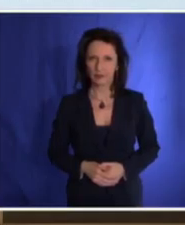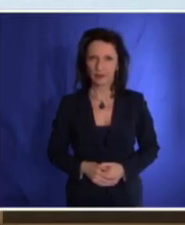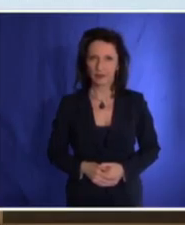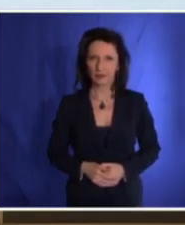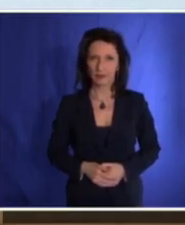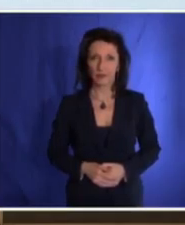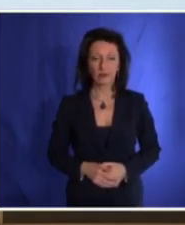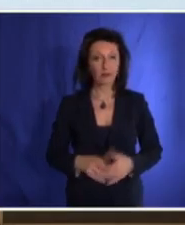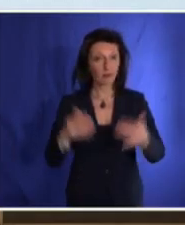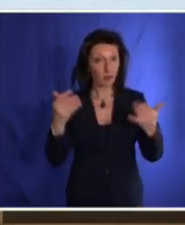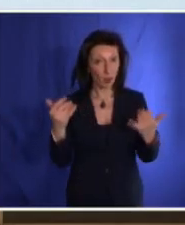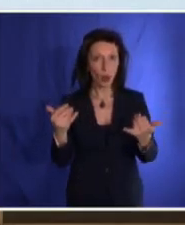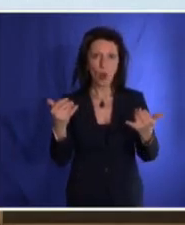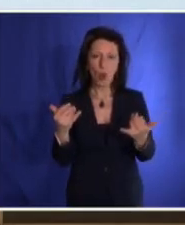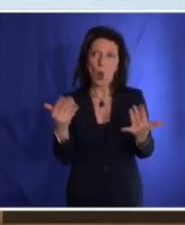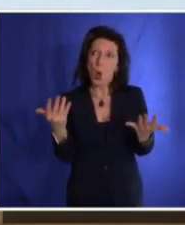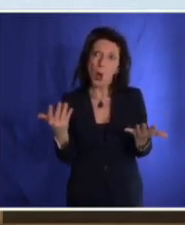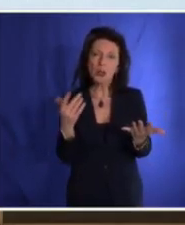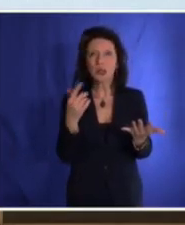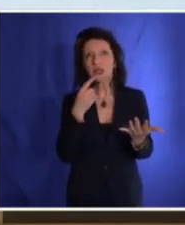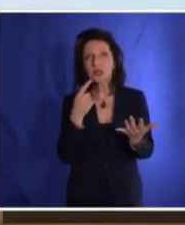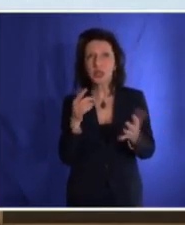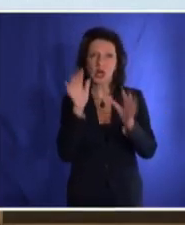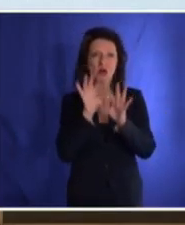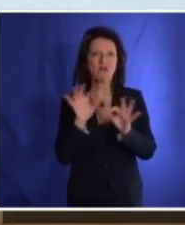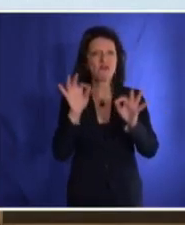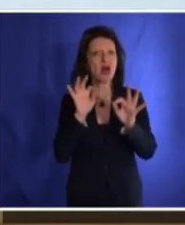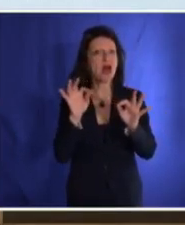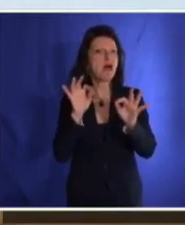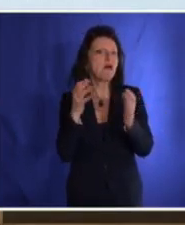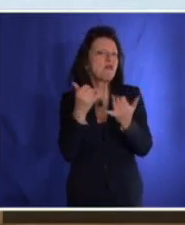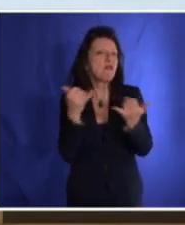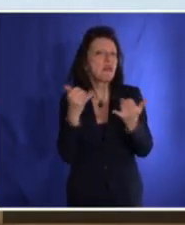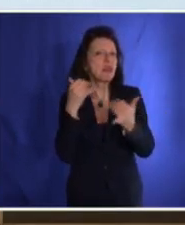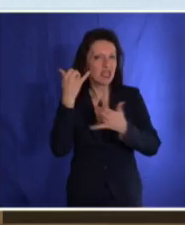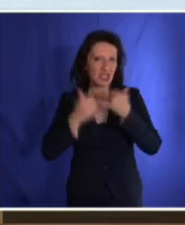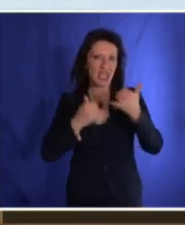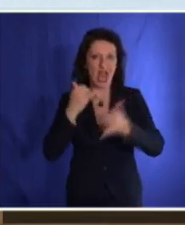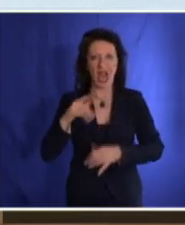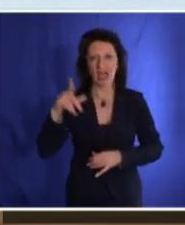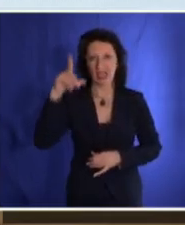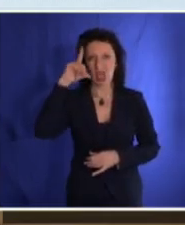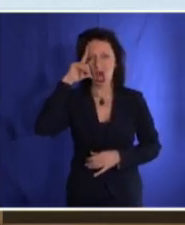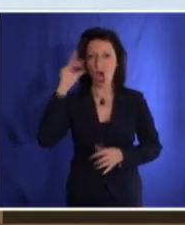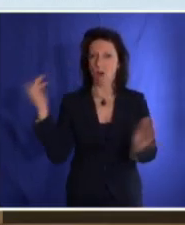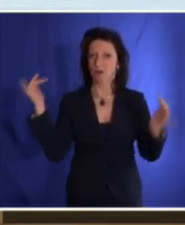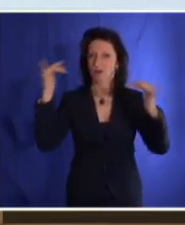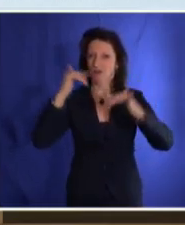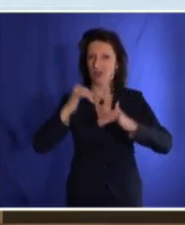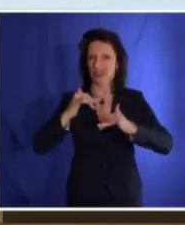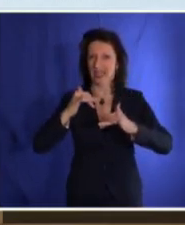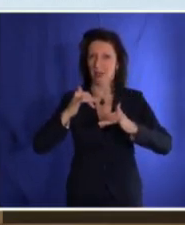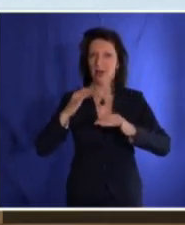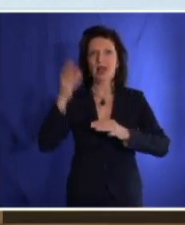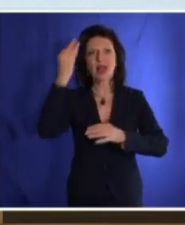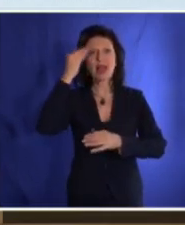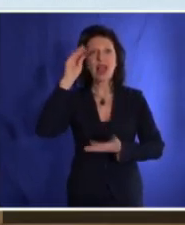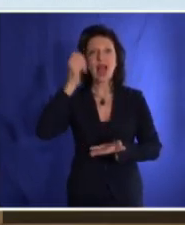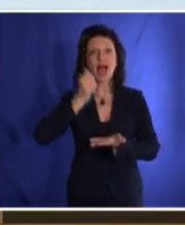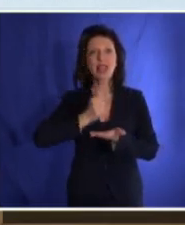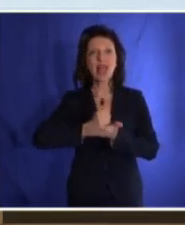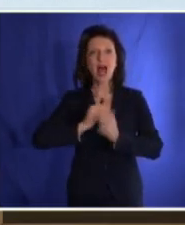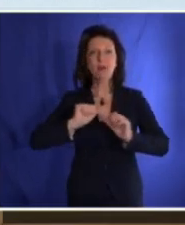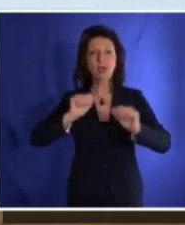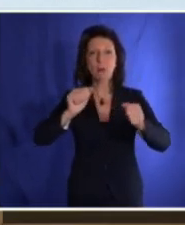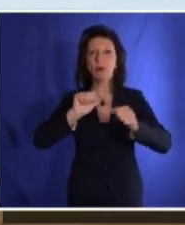Wir feiern heute so etwas wie eine Jahreshauptversammlung der größten ehrenamtlichen Bewegung in